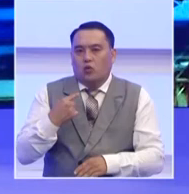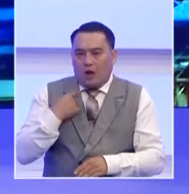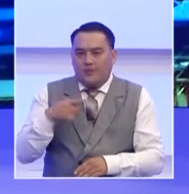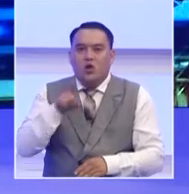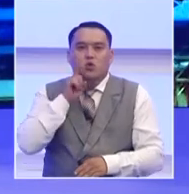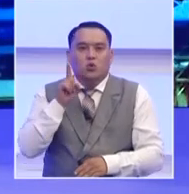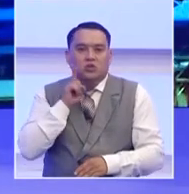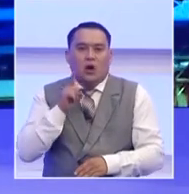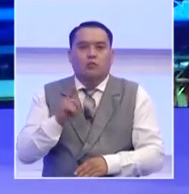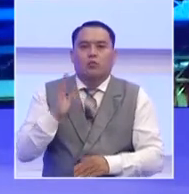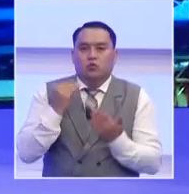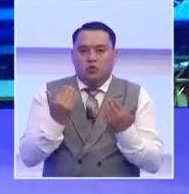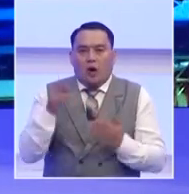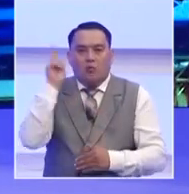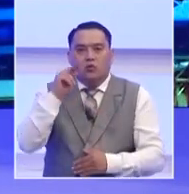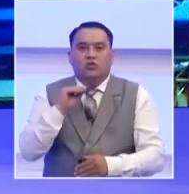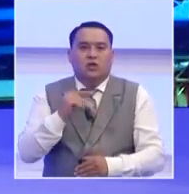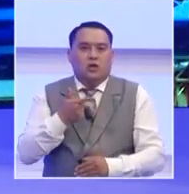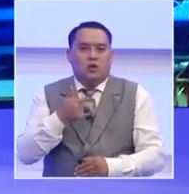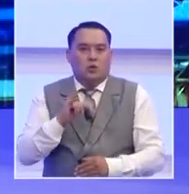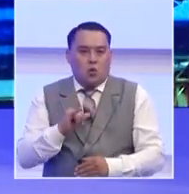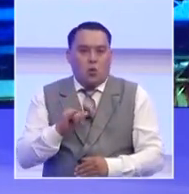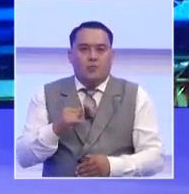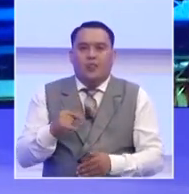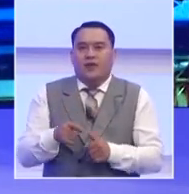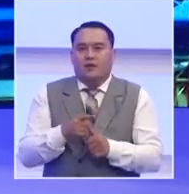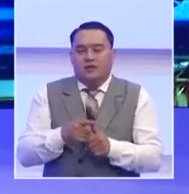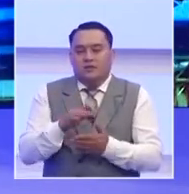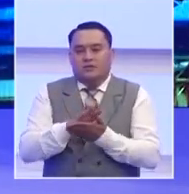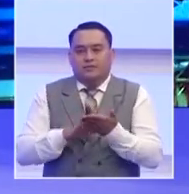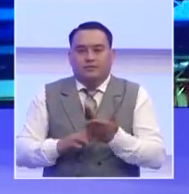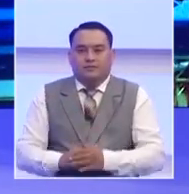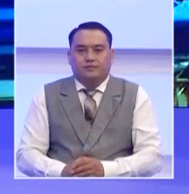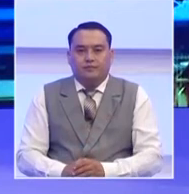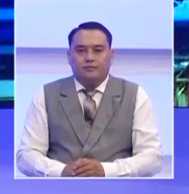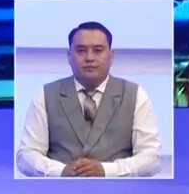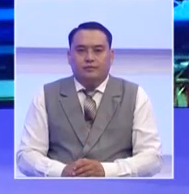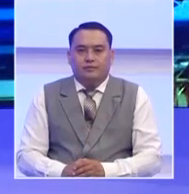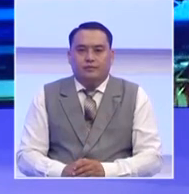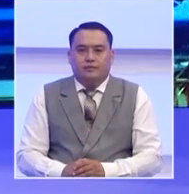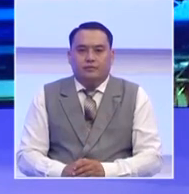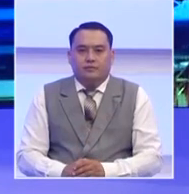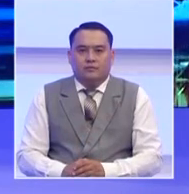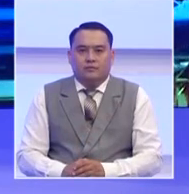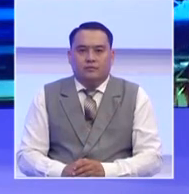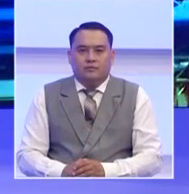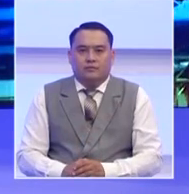Талдыкургана. Юноши сейчас обучаются в ЖТСУском государственном университете имени Ильяса Жансугурова. Азат Жумаханов